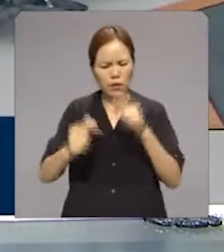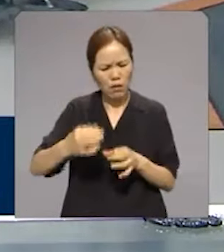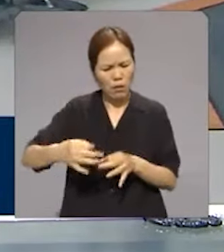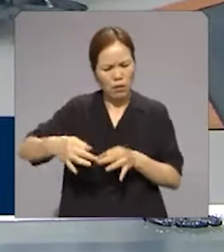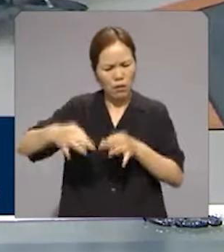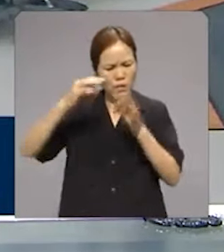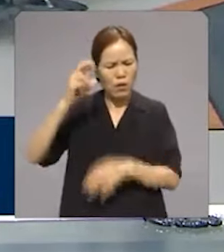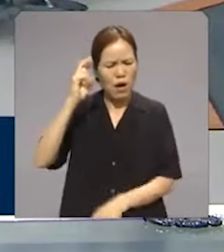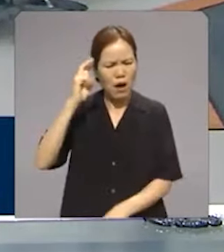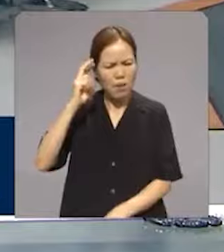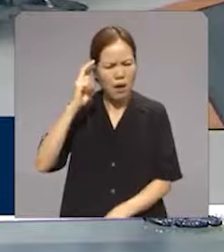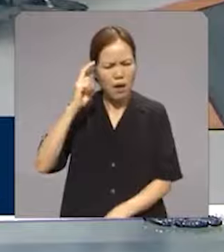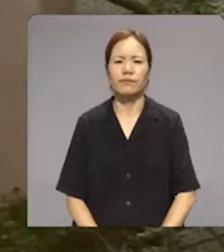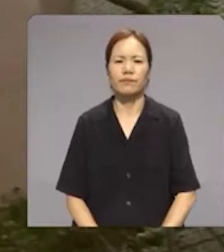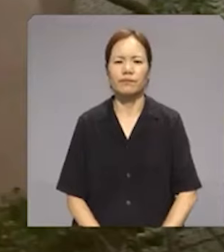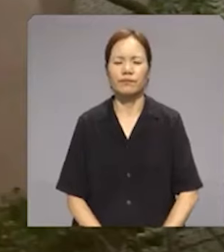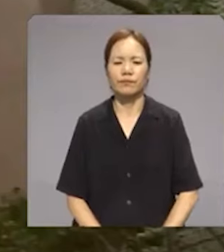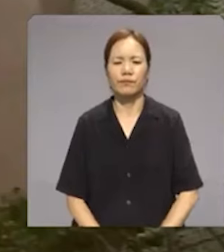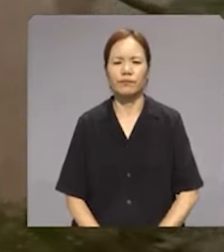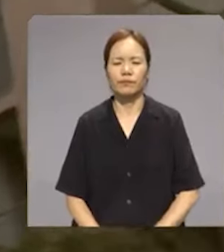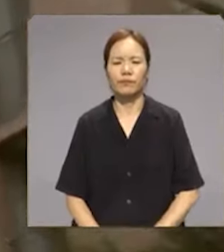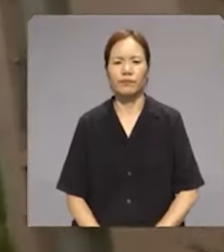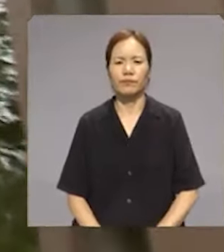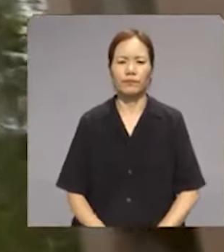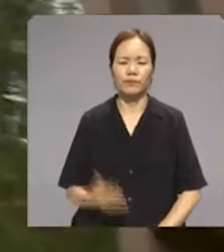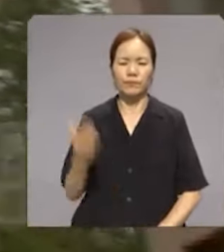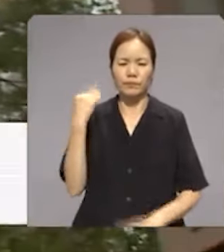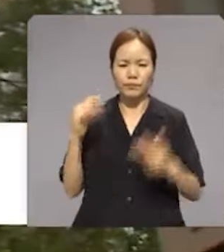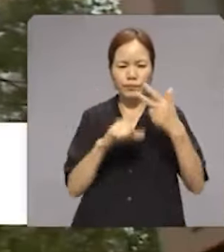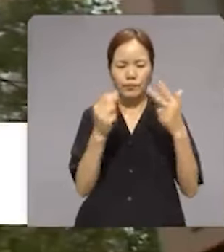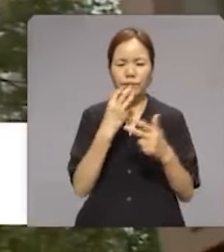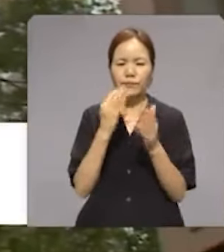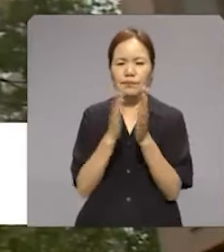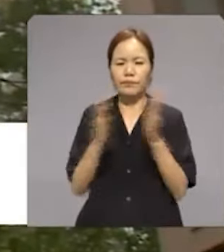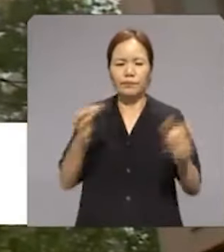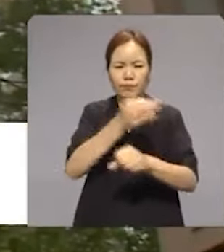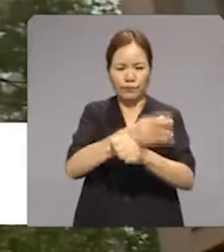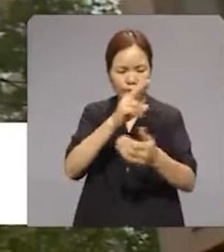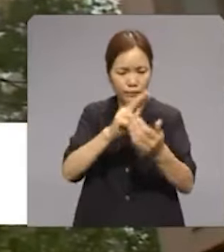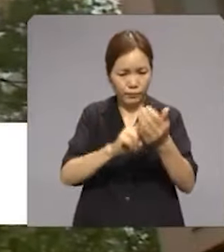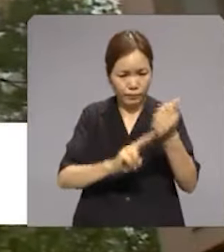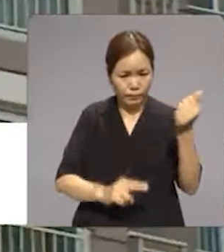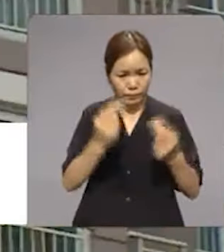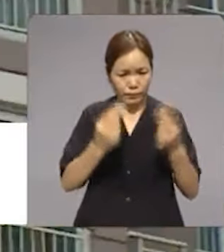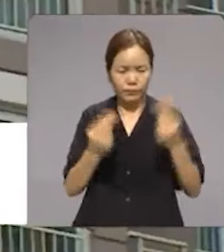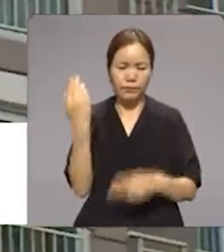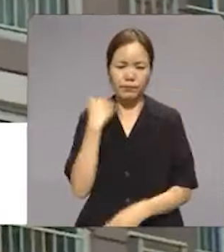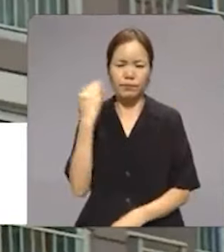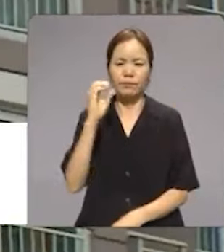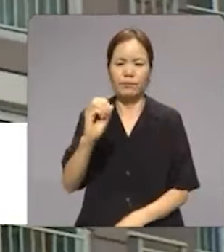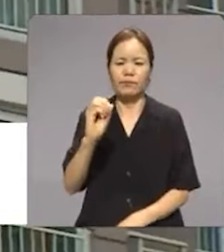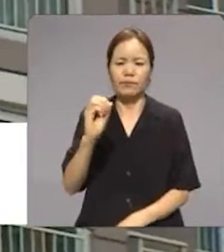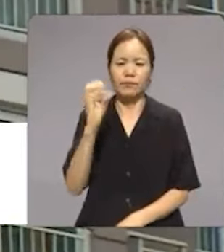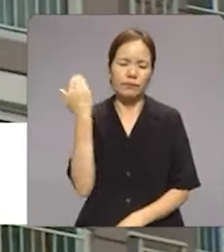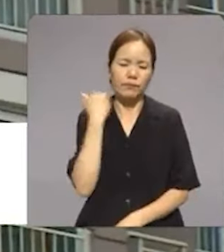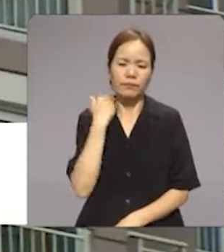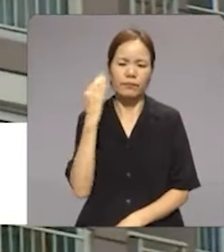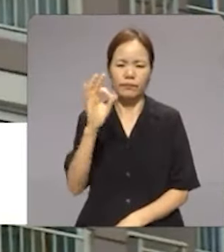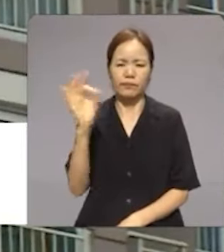전망하는 소비자들이 빠르게 늘고 있습니다. 지난달 서울 아파트 매매 대비 전세가 비율은